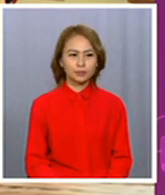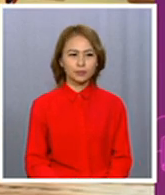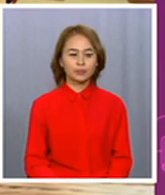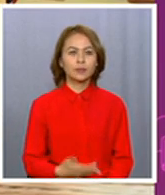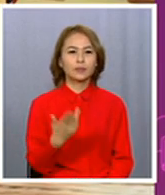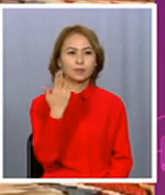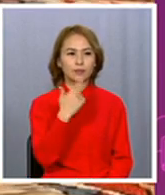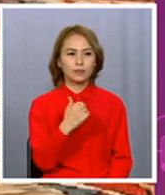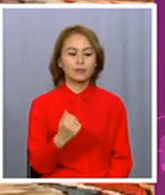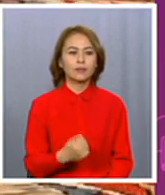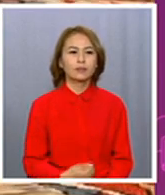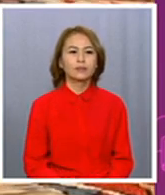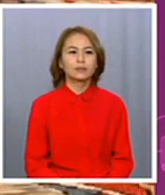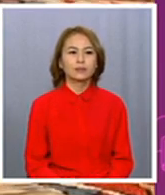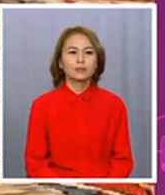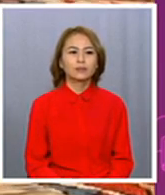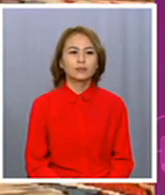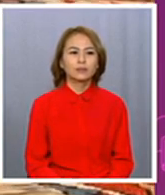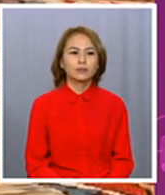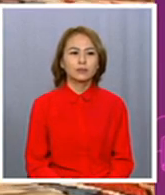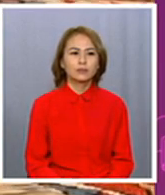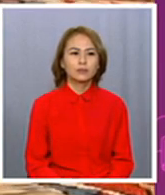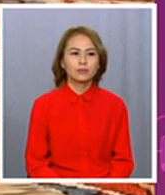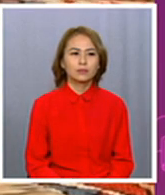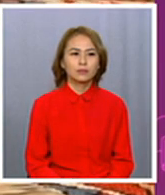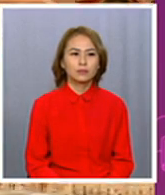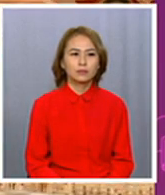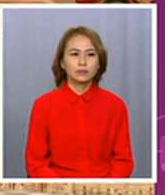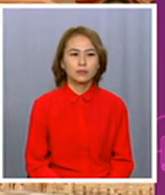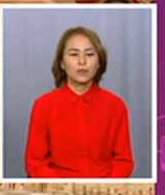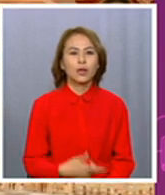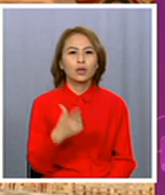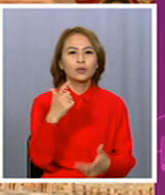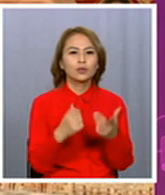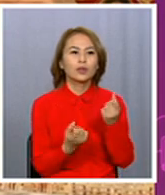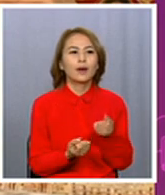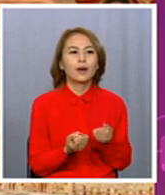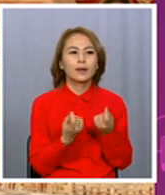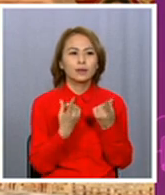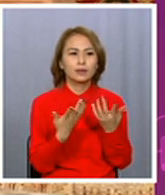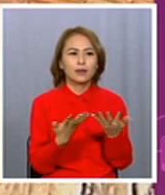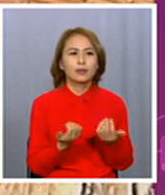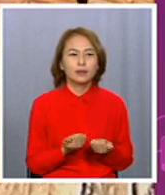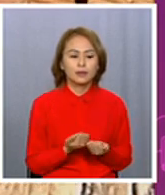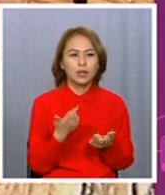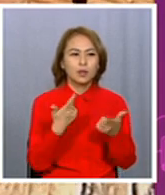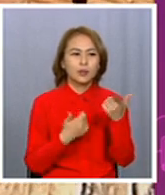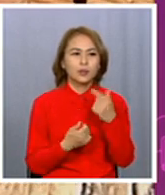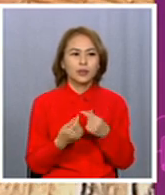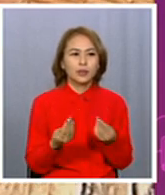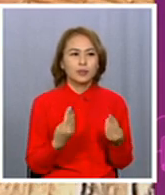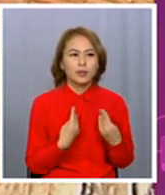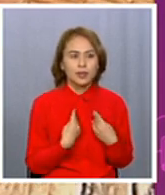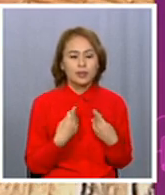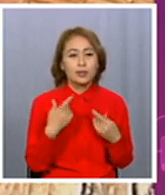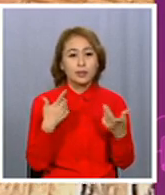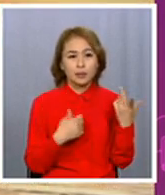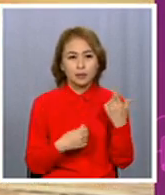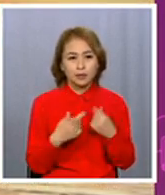Ялтыным. Әже, сүтті қайдан аласыз? Сүтті сиыр береді.